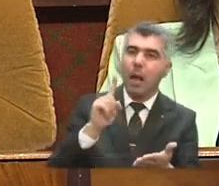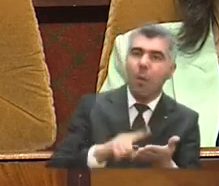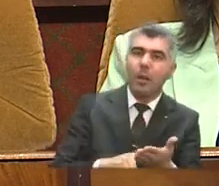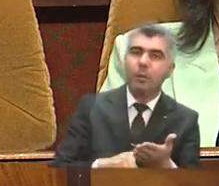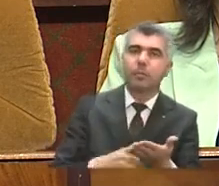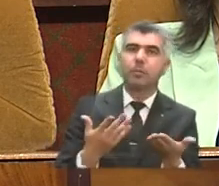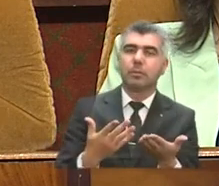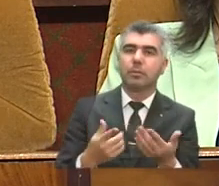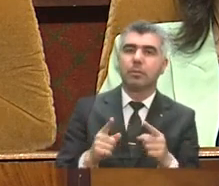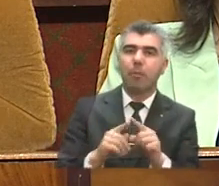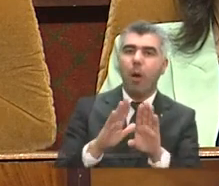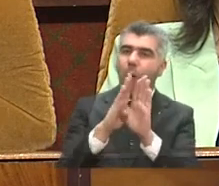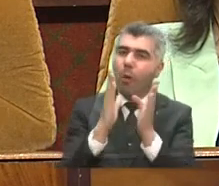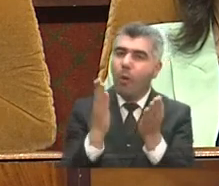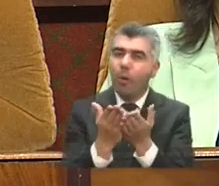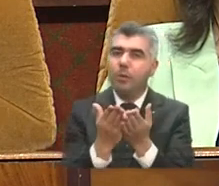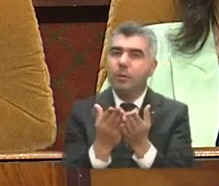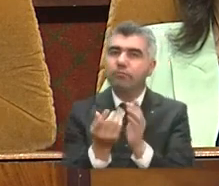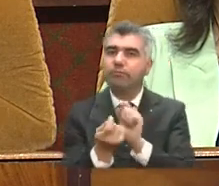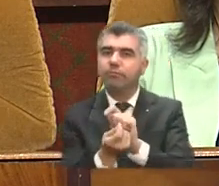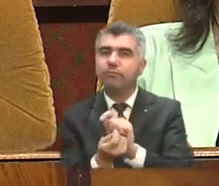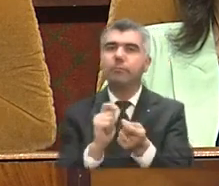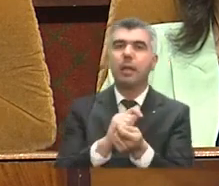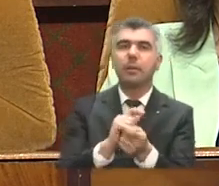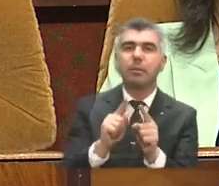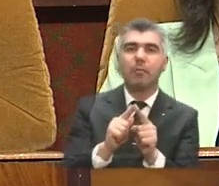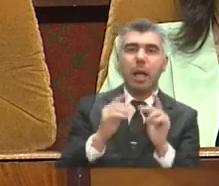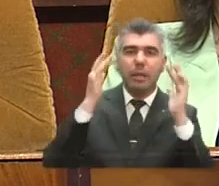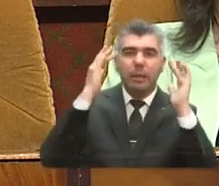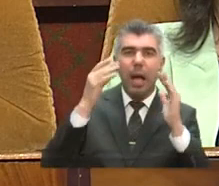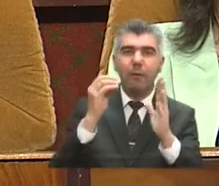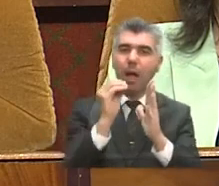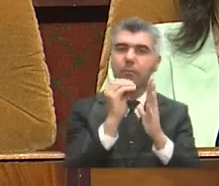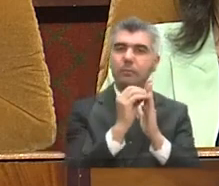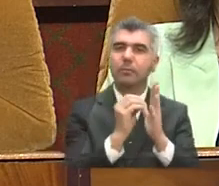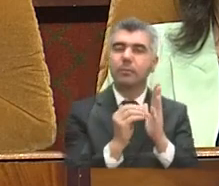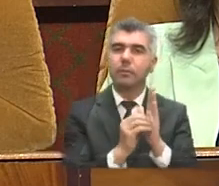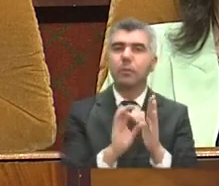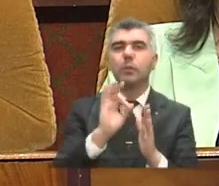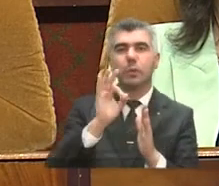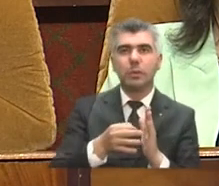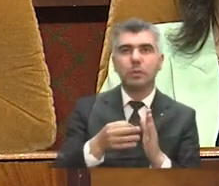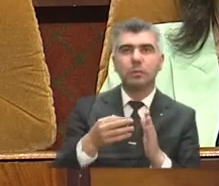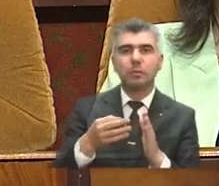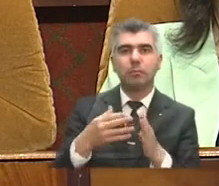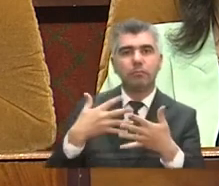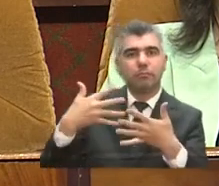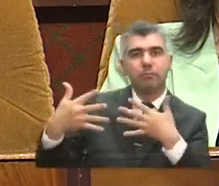نحدوا المفهوم والمفاهيم باش نقدروا نتمنوا المورد الثقافي ديالنا ونجعلوه يوفي